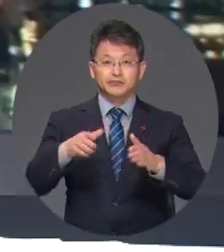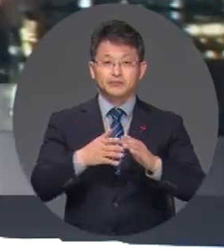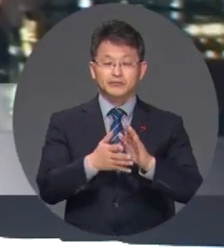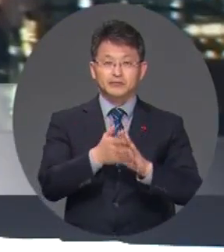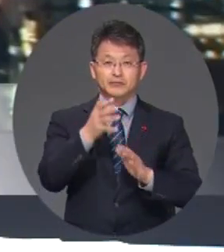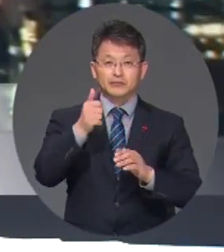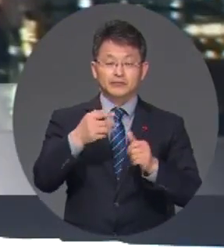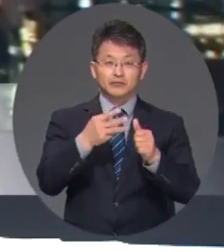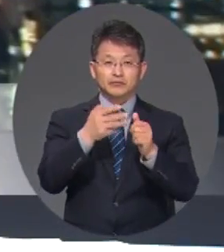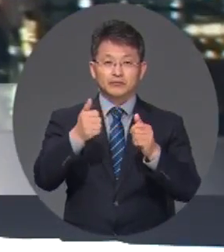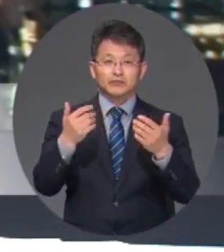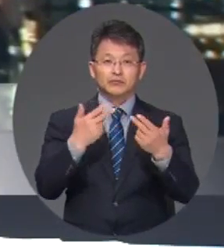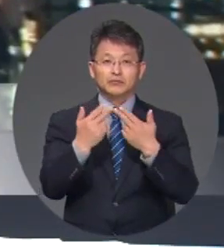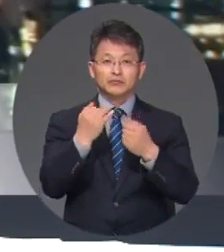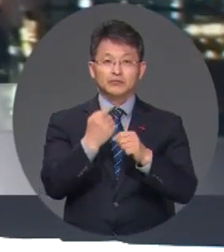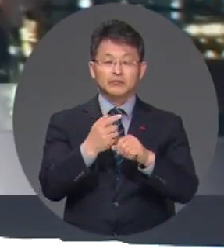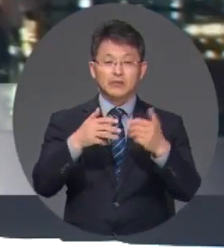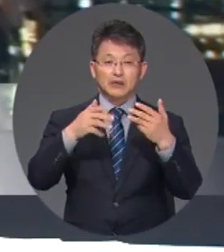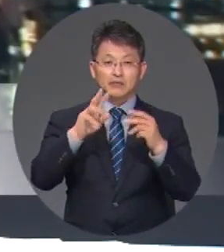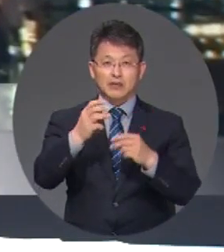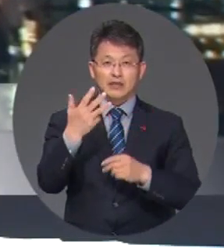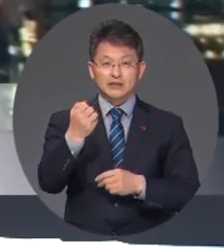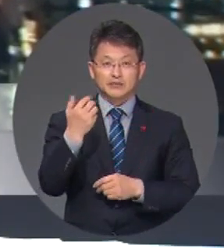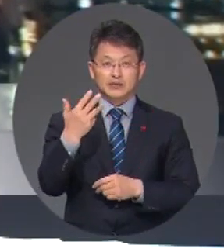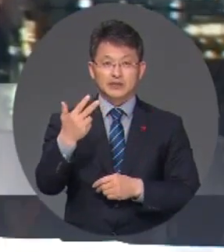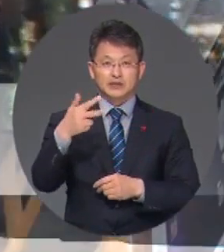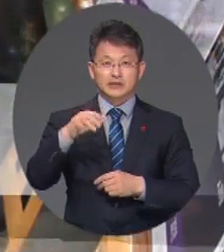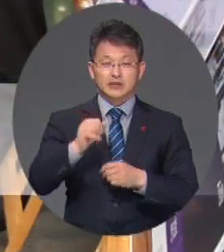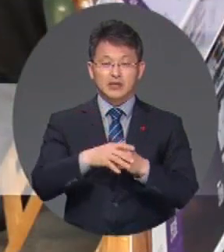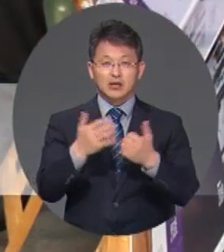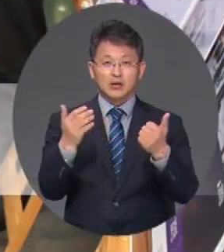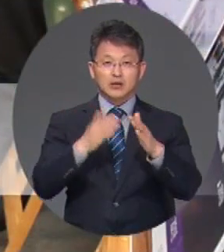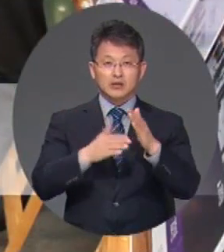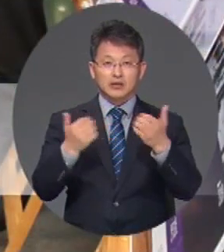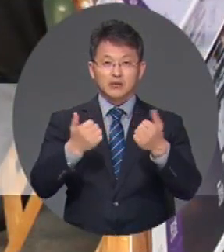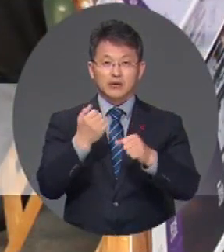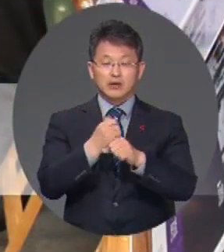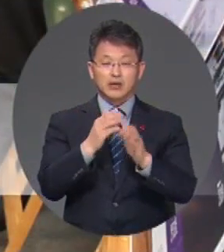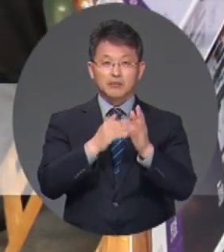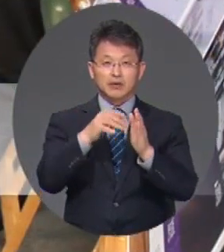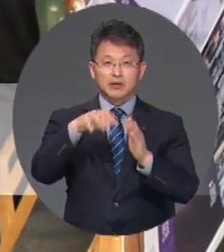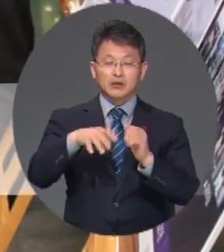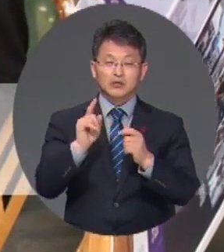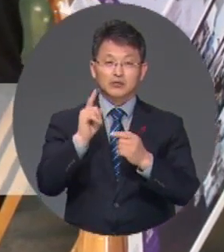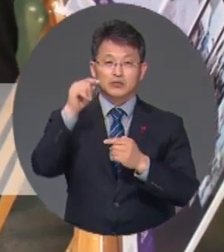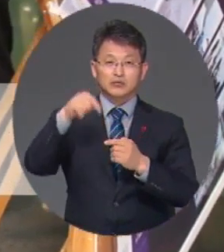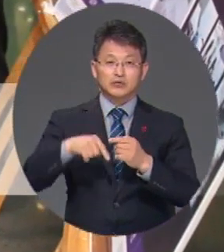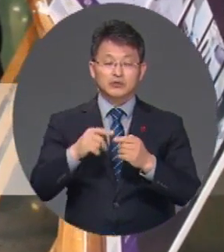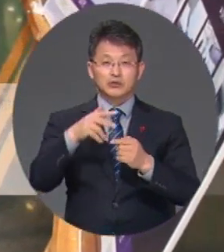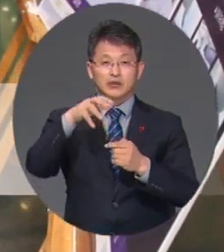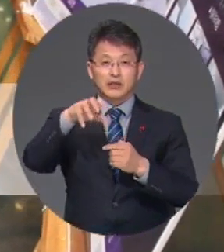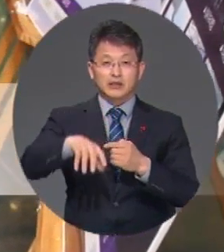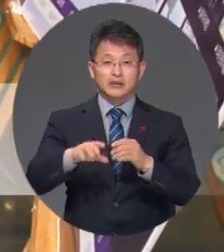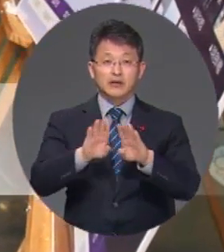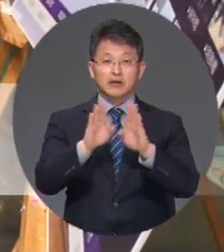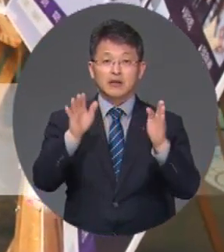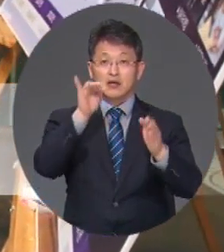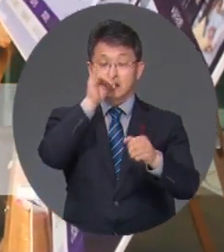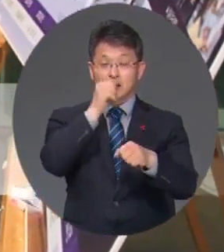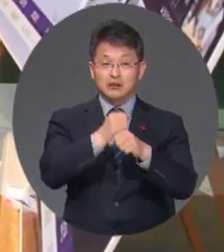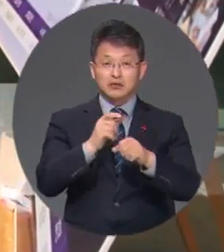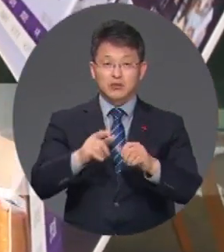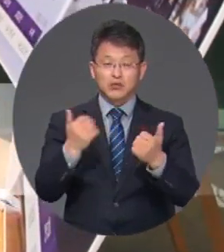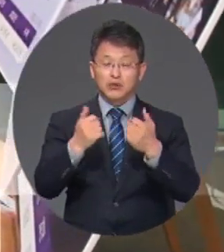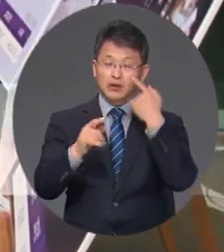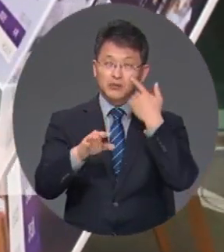경상남도 시장 군수협의회 제87차 정기회의가 오늘 밀양 아리랑 우주천문대에서 열렸습니다 오늘